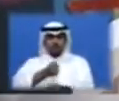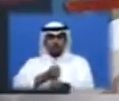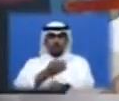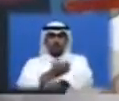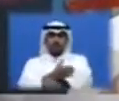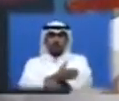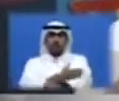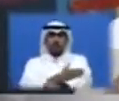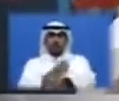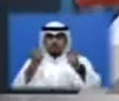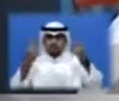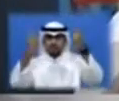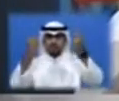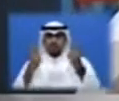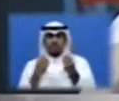الفاعل